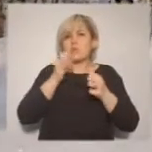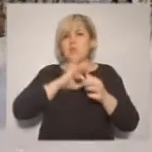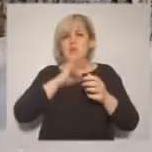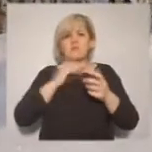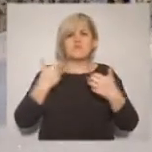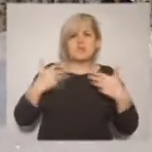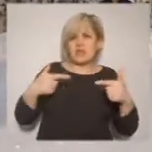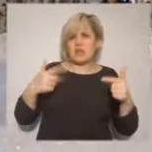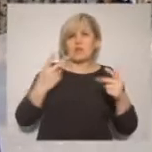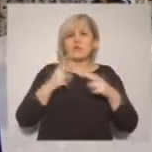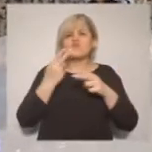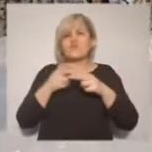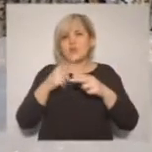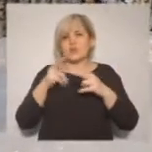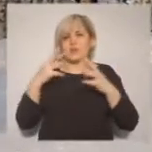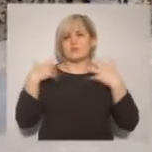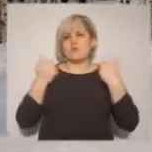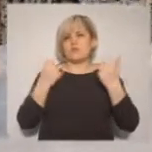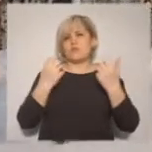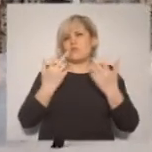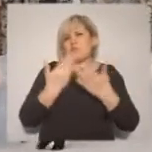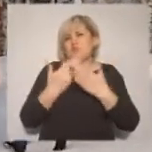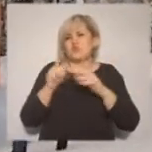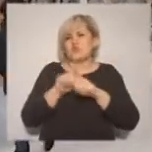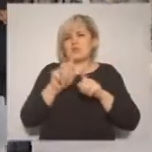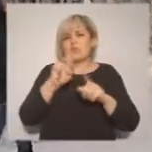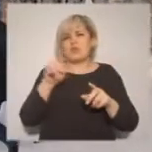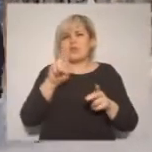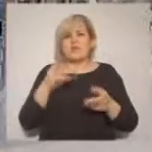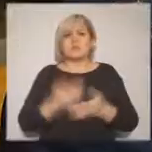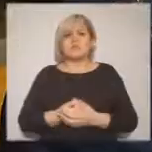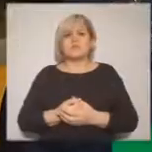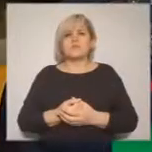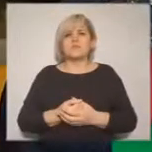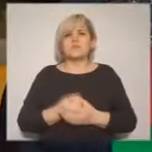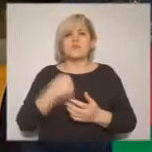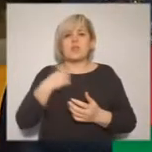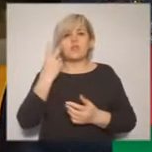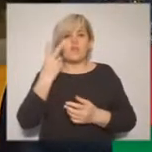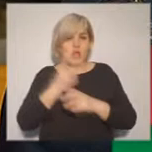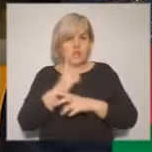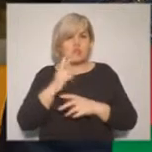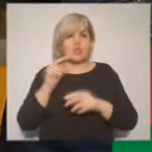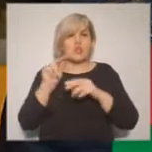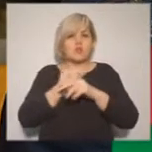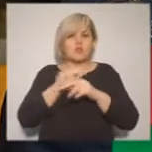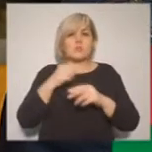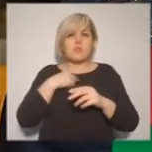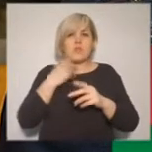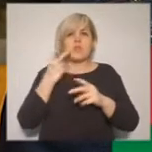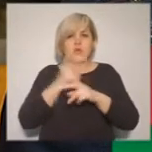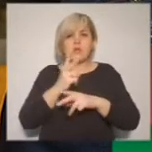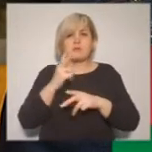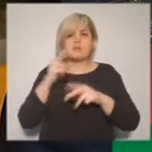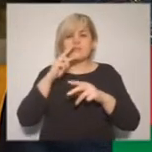и принимать таблетки и всякие препараты, это очень вредно для здоровья, ну, практически яд. Я дважды лечился, меня дважды травили. Хлоксилом,